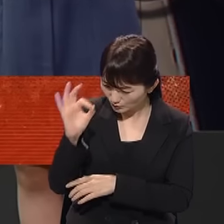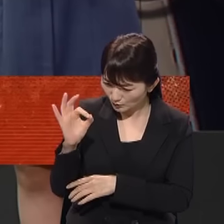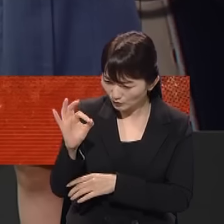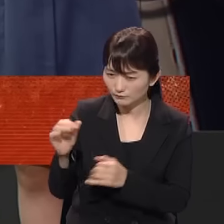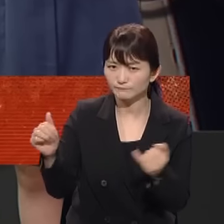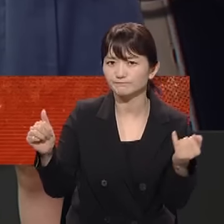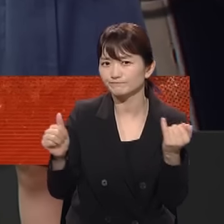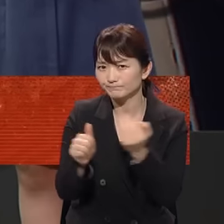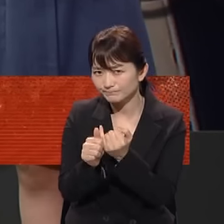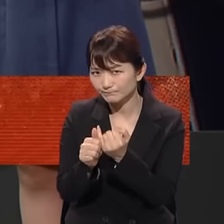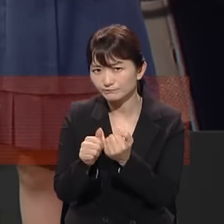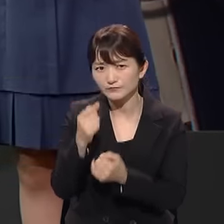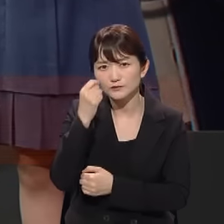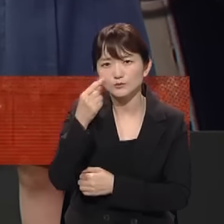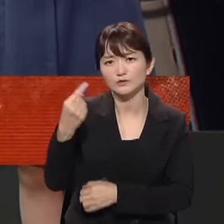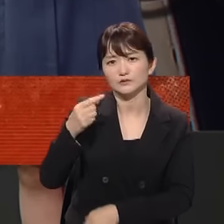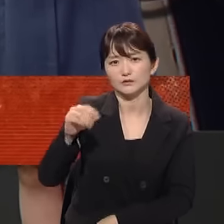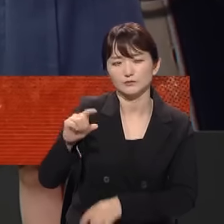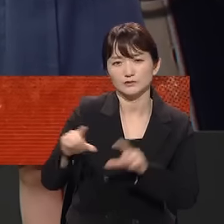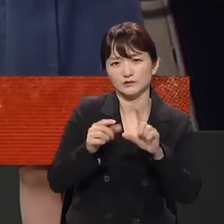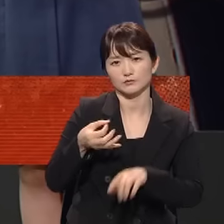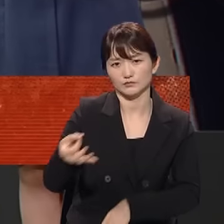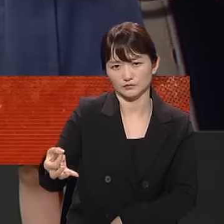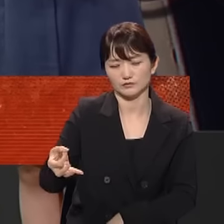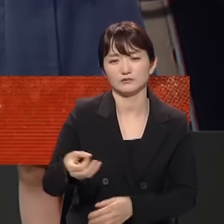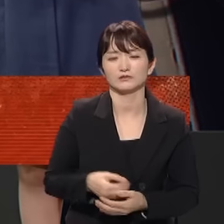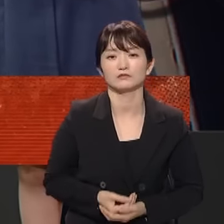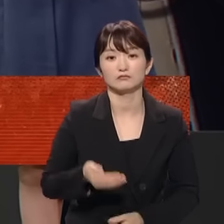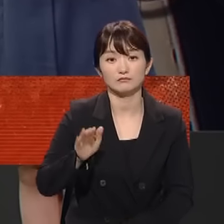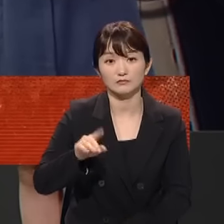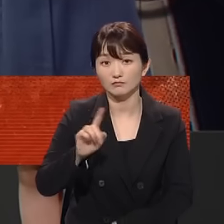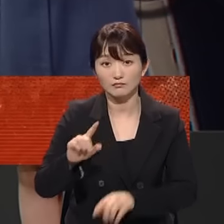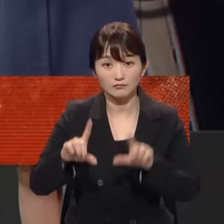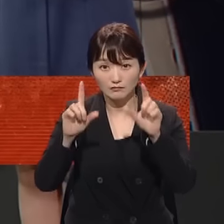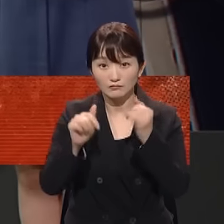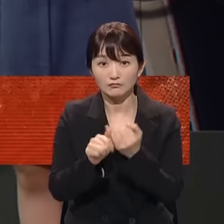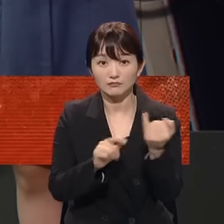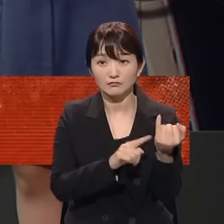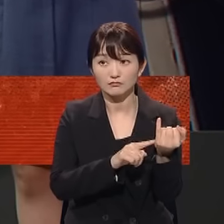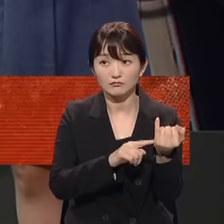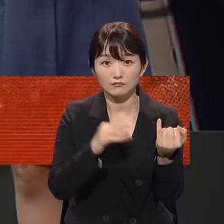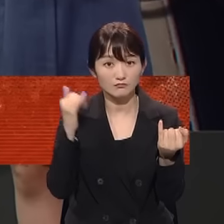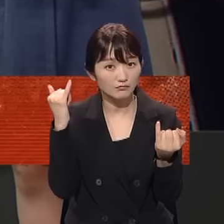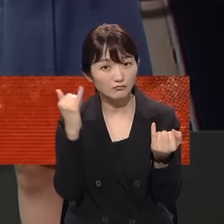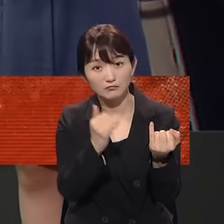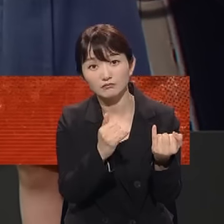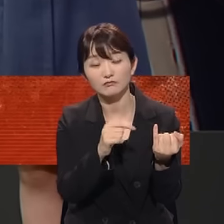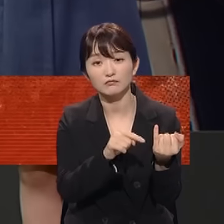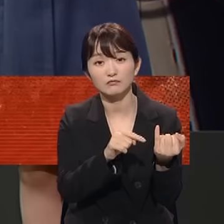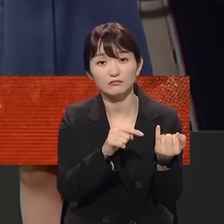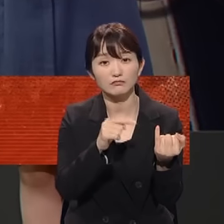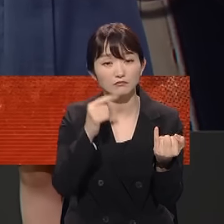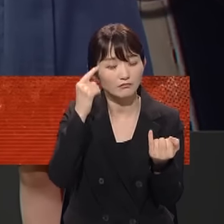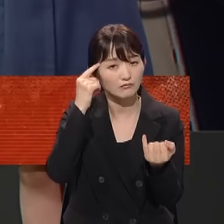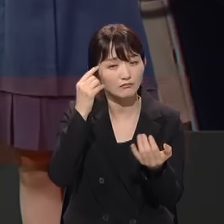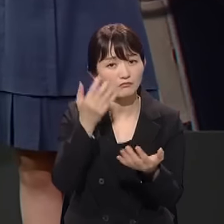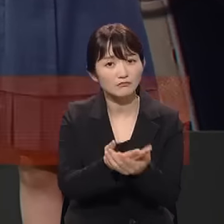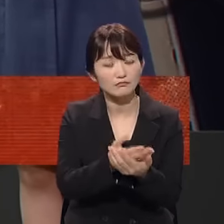직행, 월 천만 원이 넘는 생활비까지 줬습니다. 하지만 어느 날 아내에게 한 통의 전화가